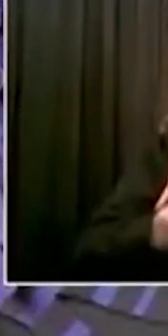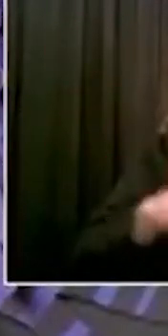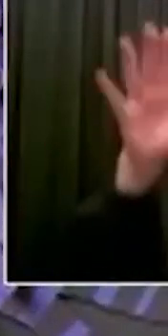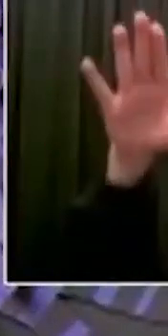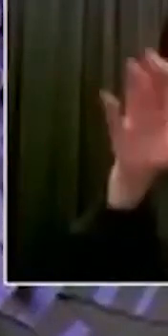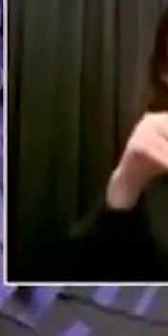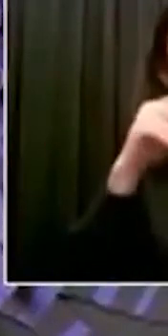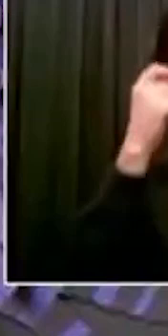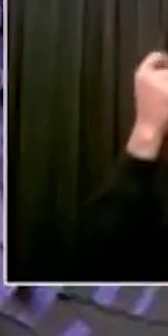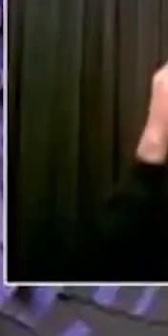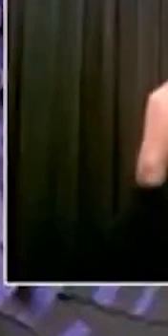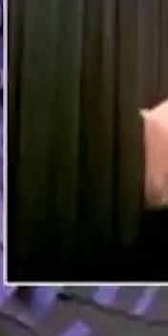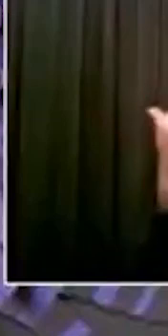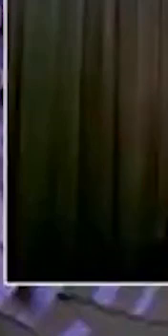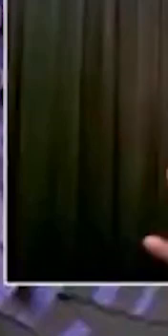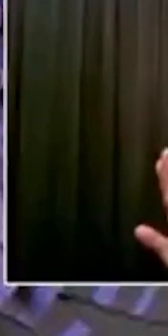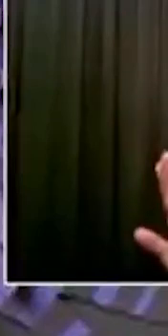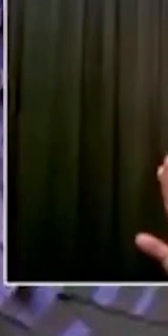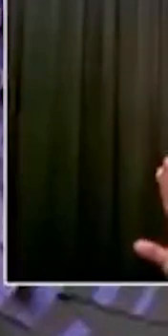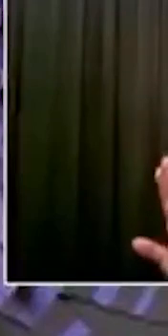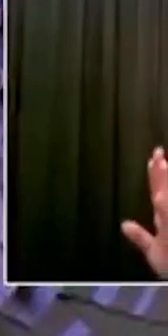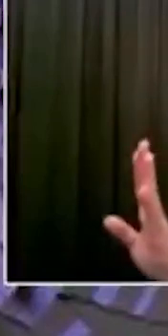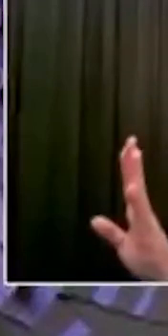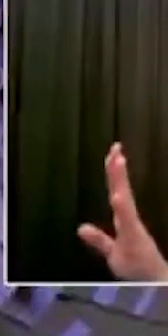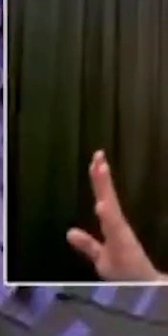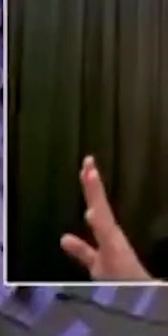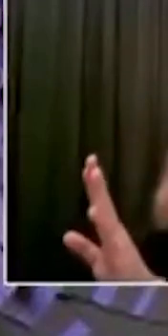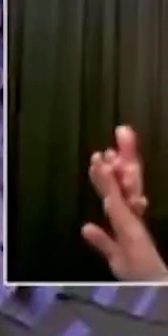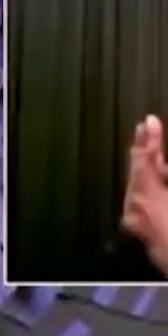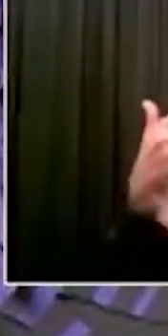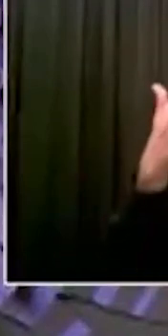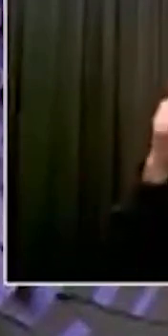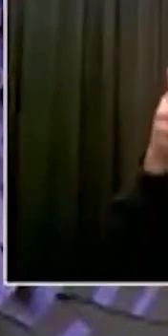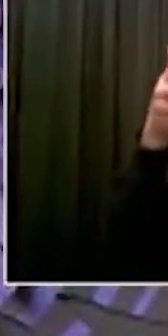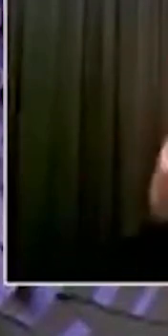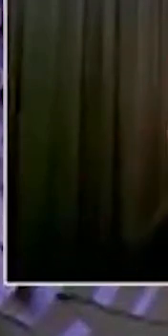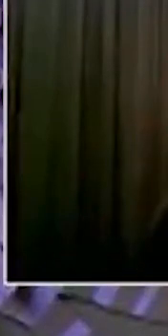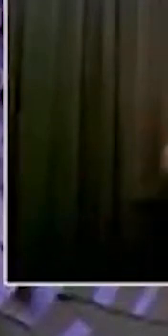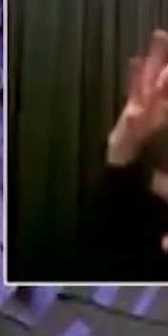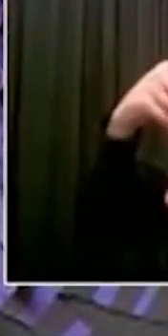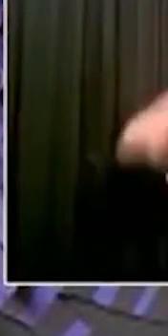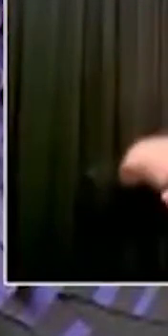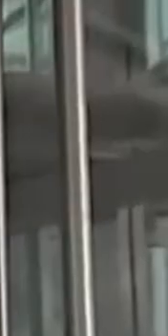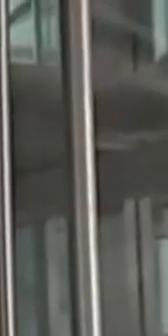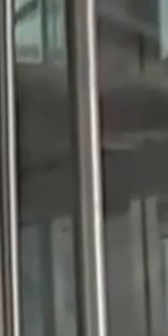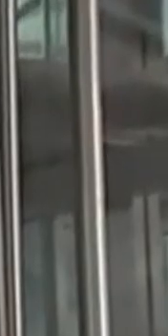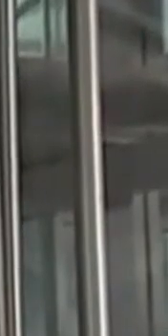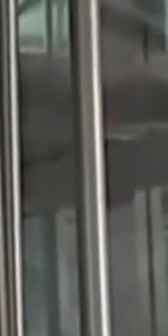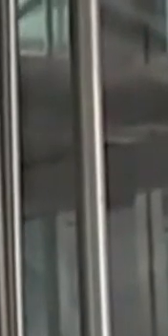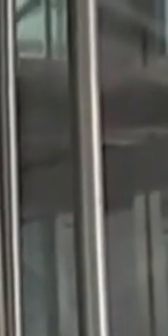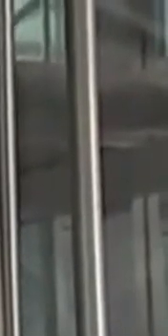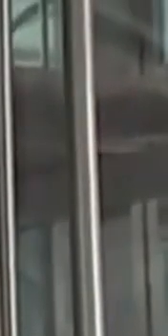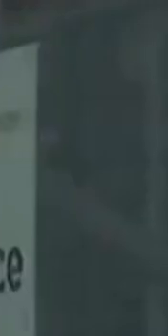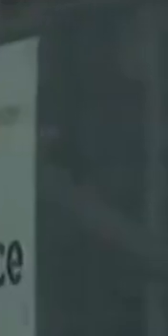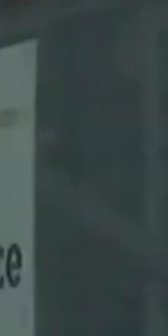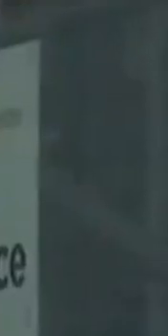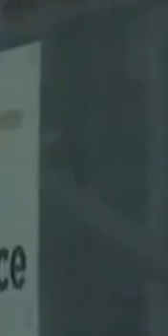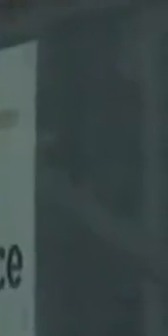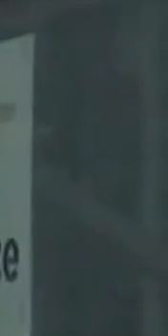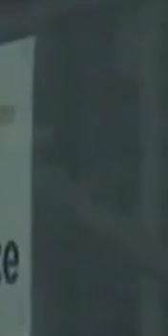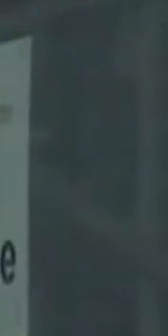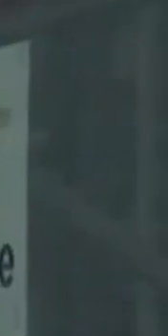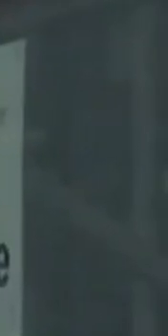이번 지침을 준수할 것이라며 이로 인해 교직원이 부족한 일은 없을 것이라고 전망했습니다 현재 뉴욕시 교직원의